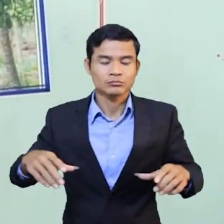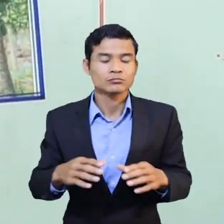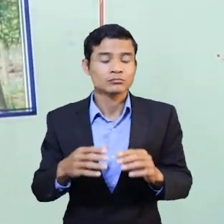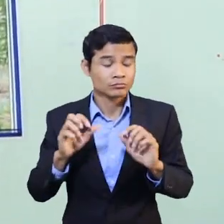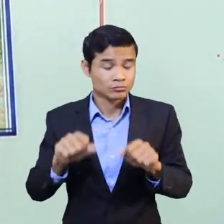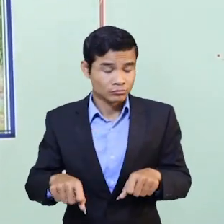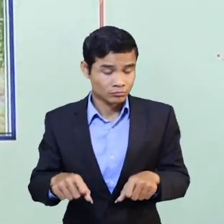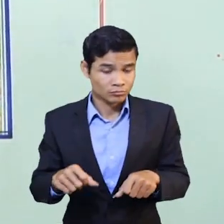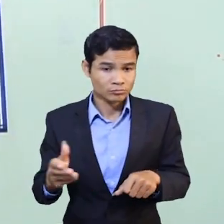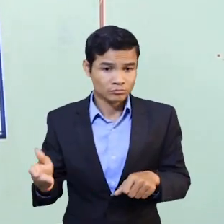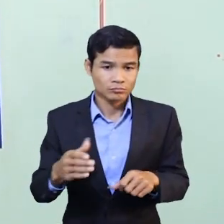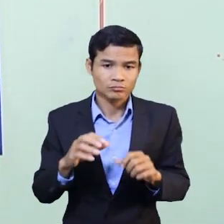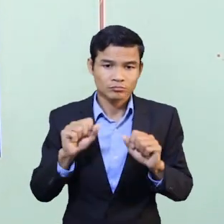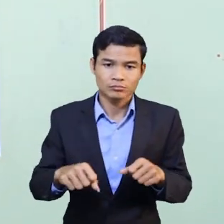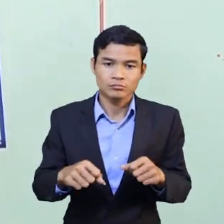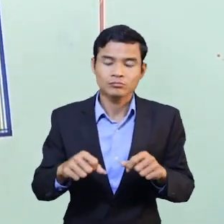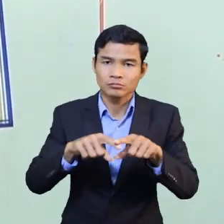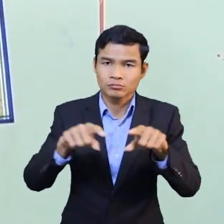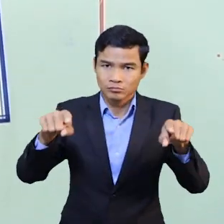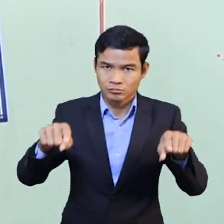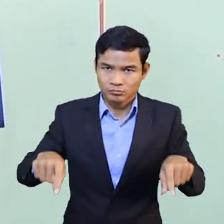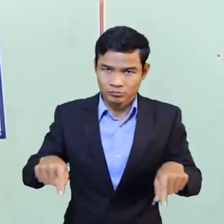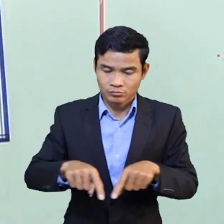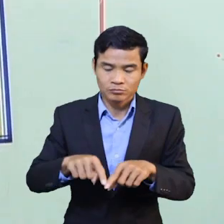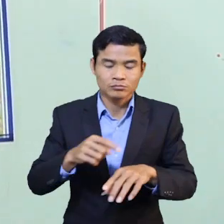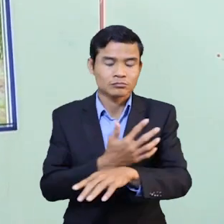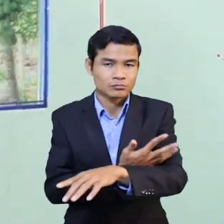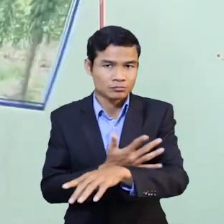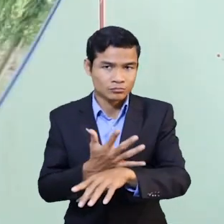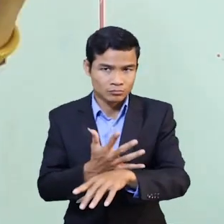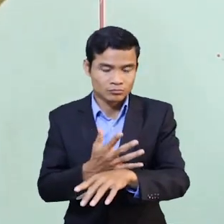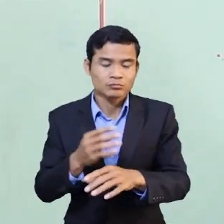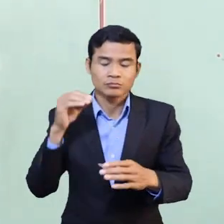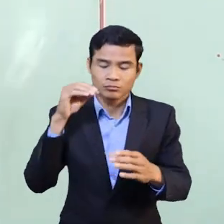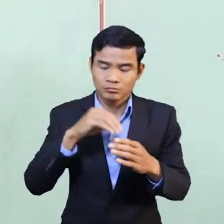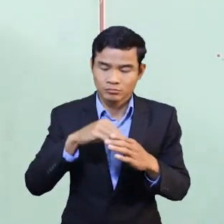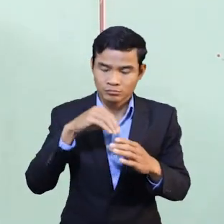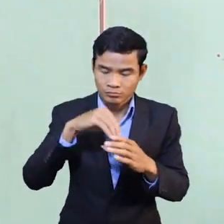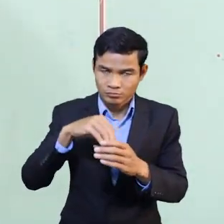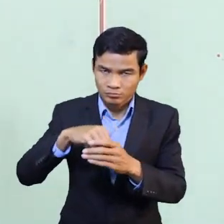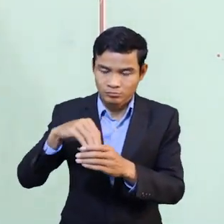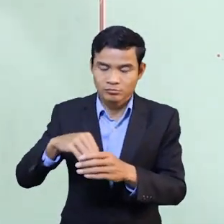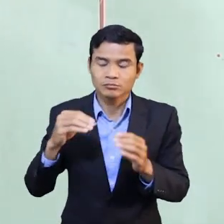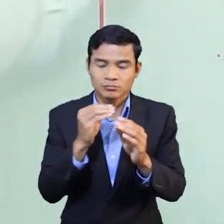chá cứ kệ đám được không chấm chấm ca chá